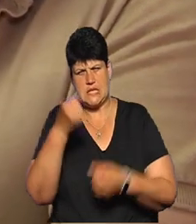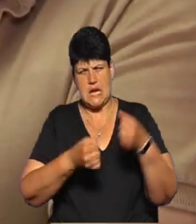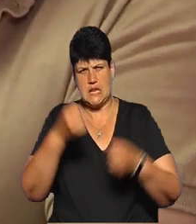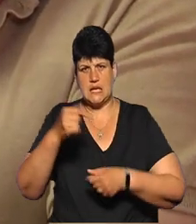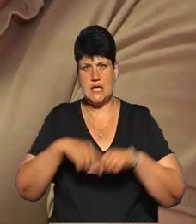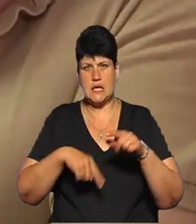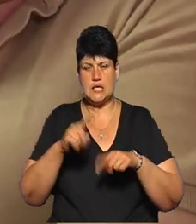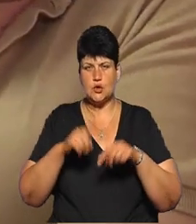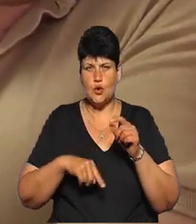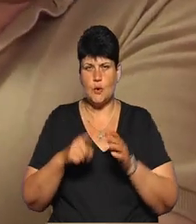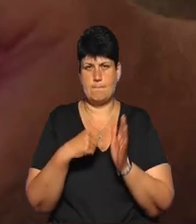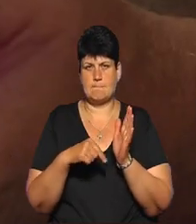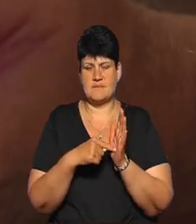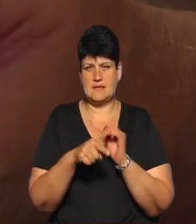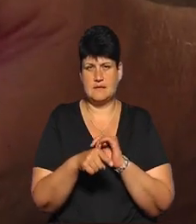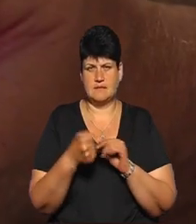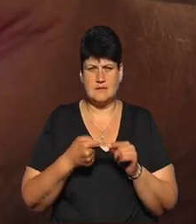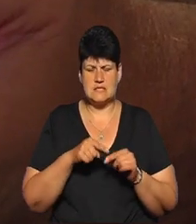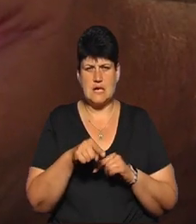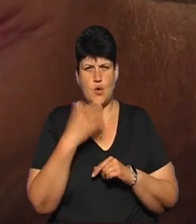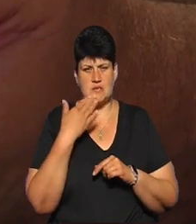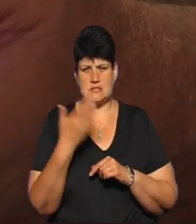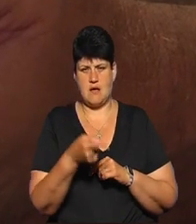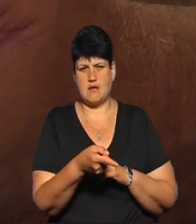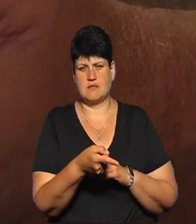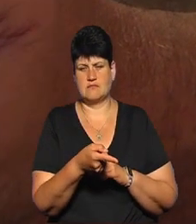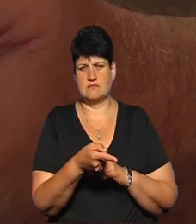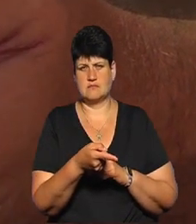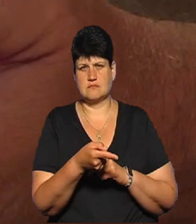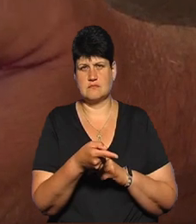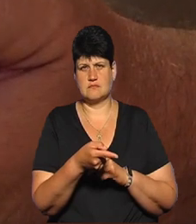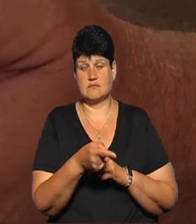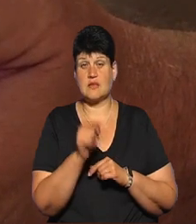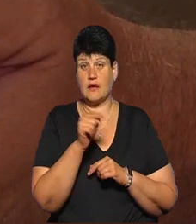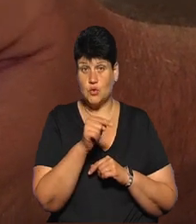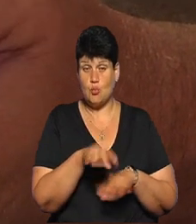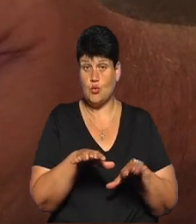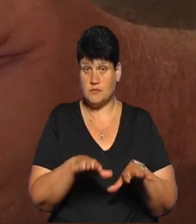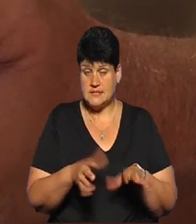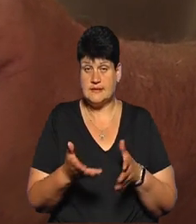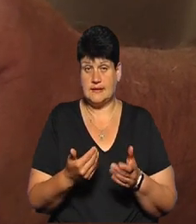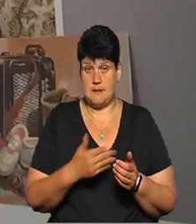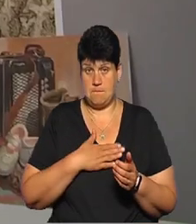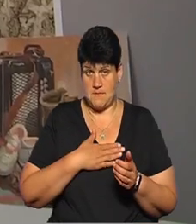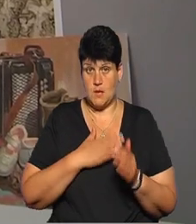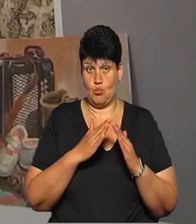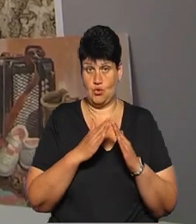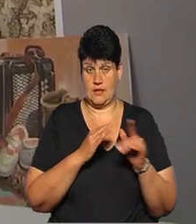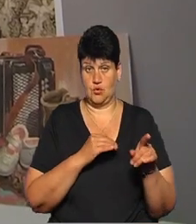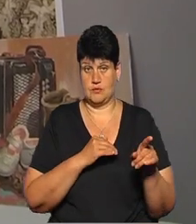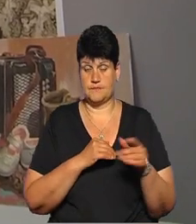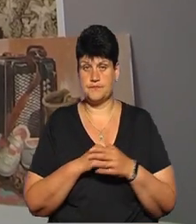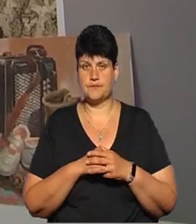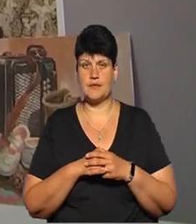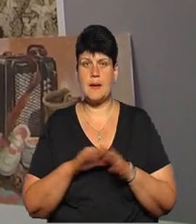оце останнє. Оце в тому місті, де мій будинок. Після перемоги